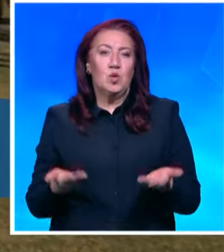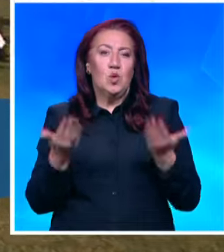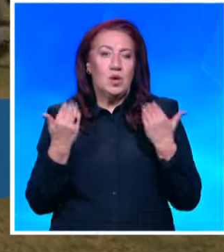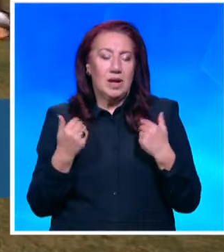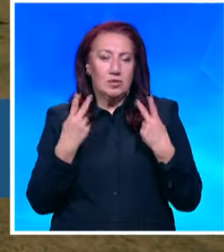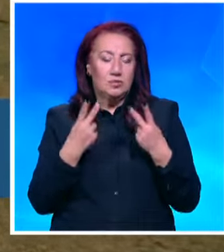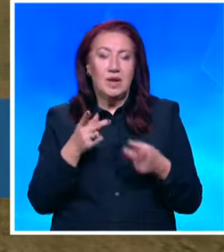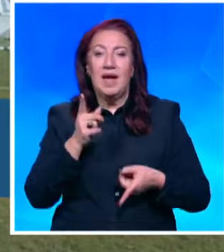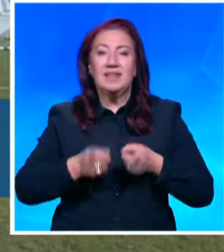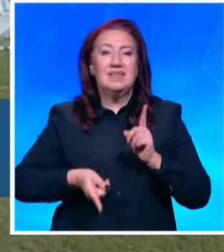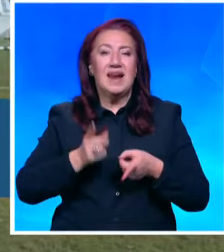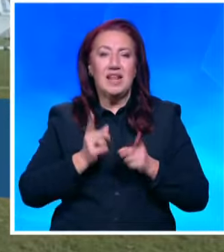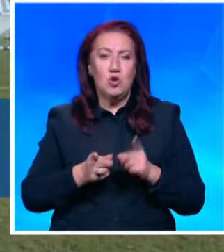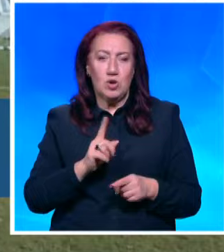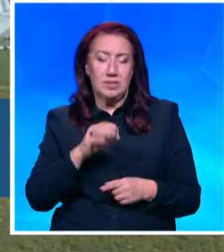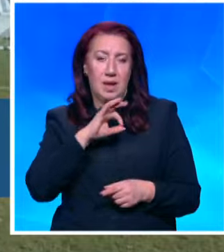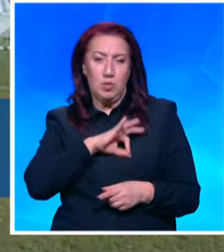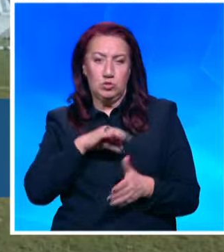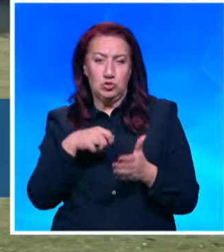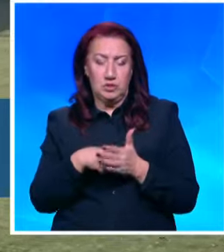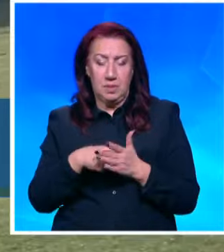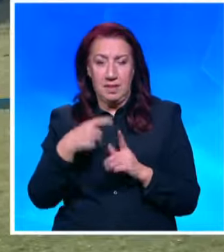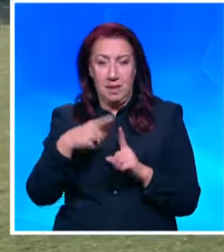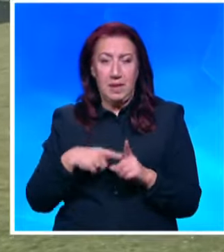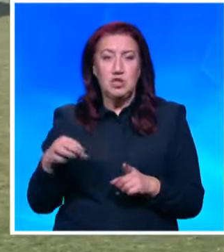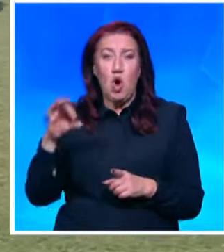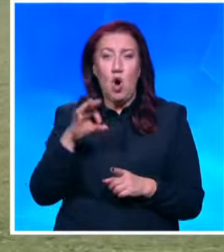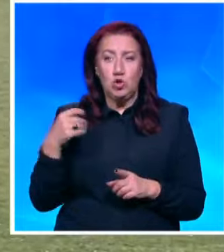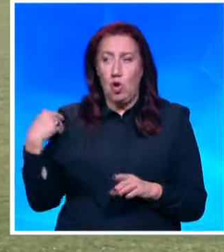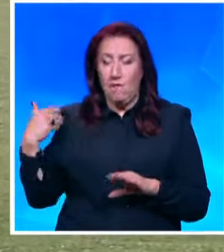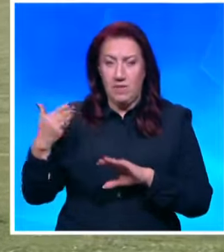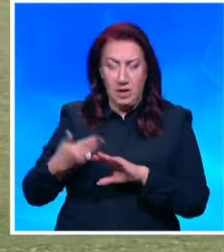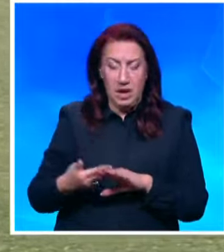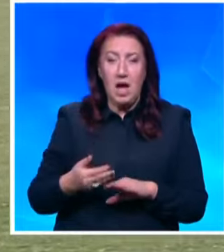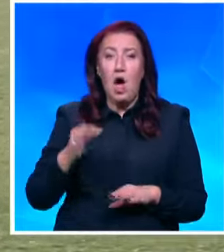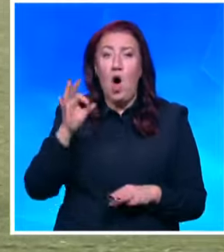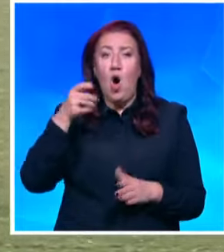не са получавали заплати от месец октомври насам, осигуровките им пък са спрени още от април.